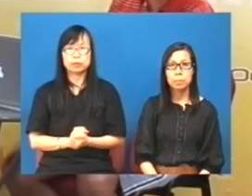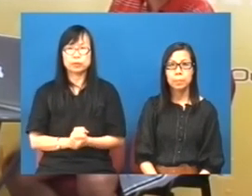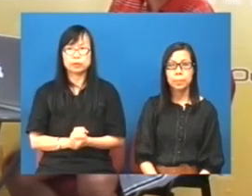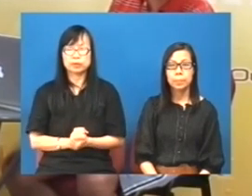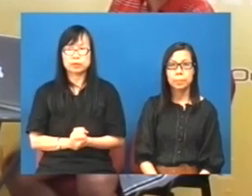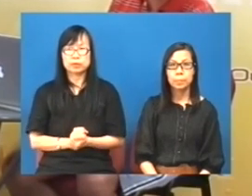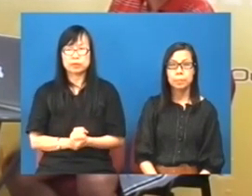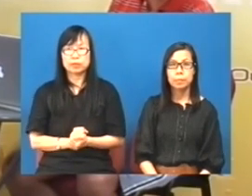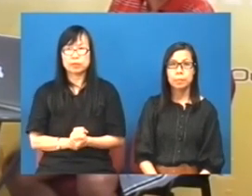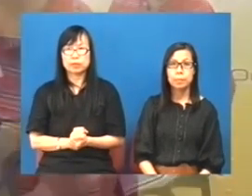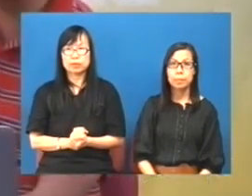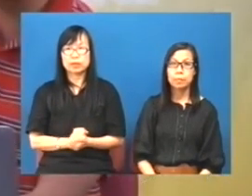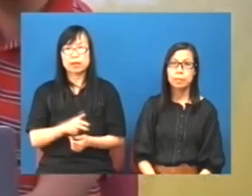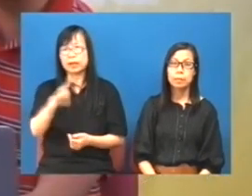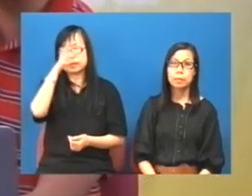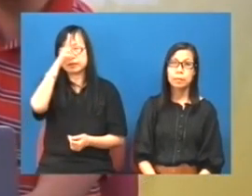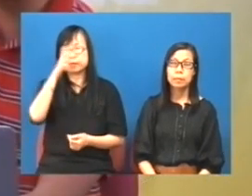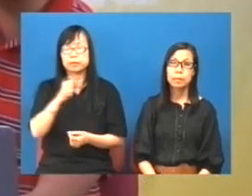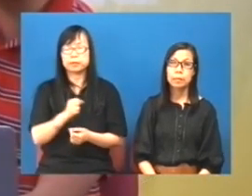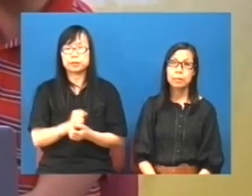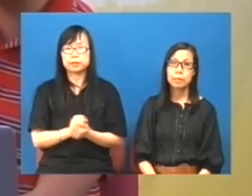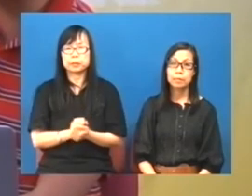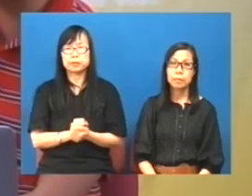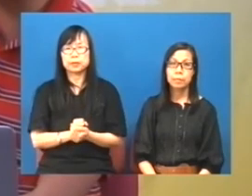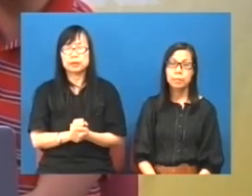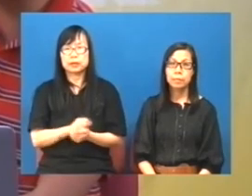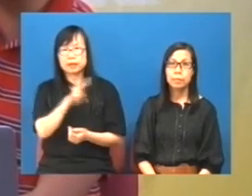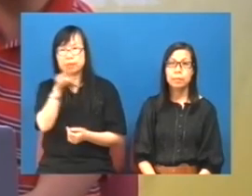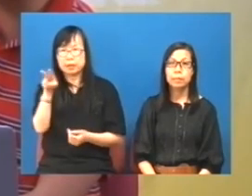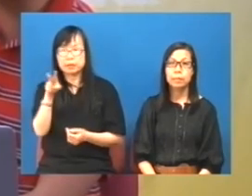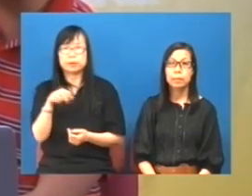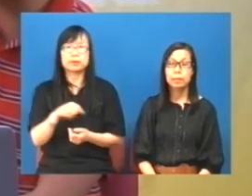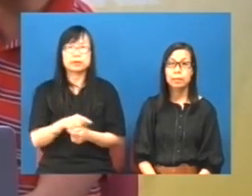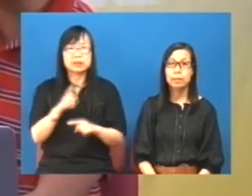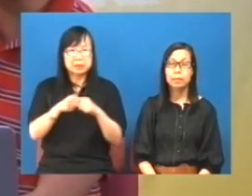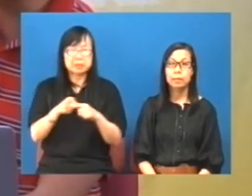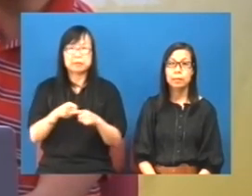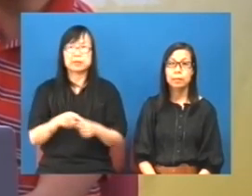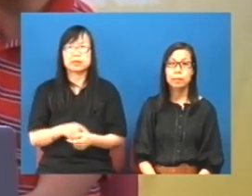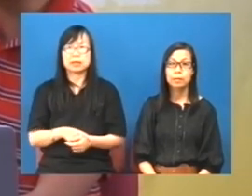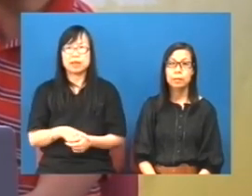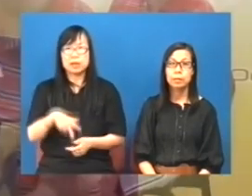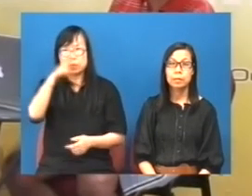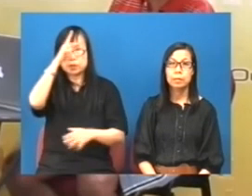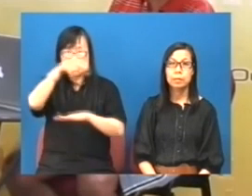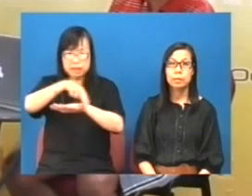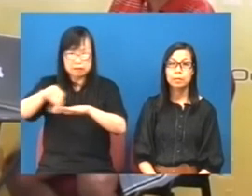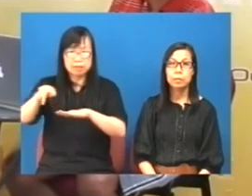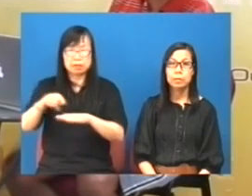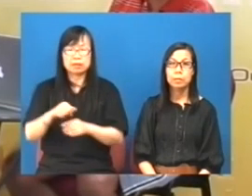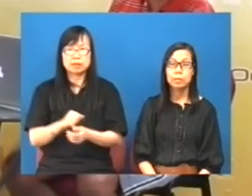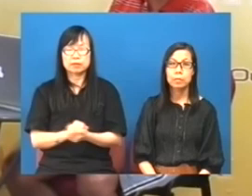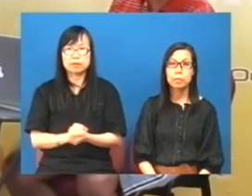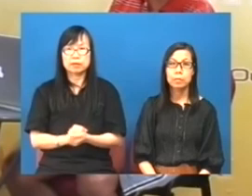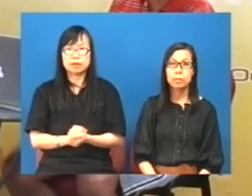所以其實這個特區政府是非常之就是的其實是看到他整個施政的信念就是什麼呢